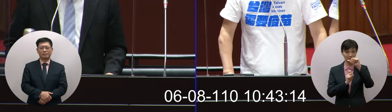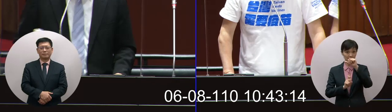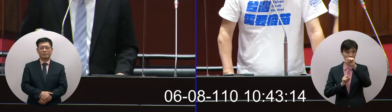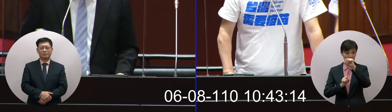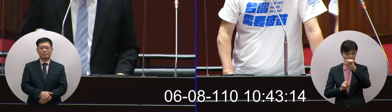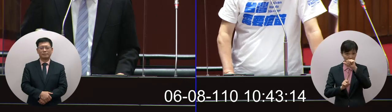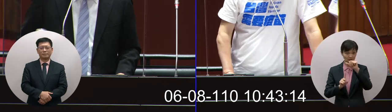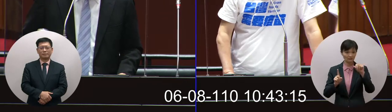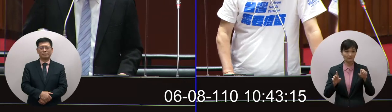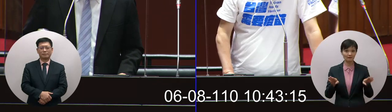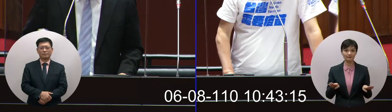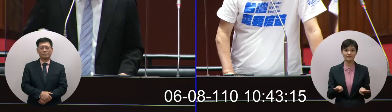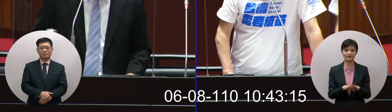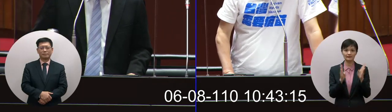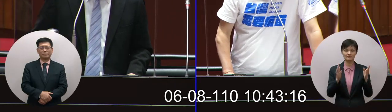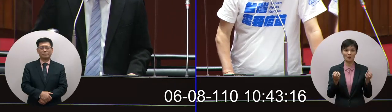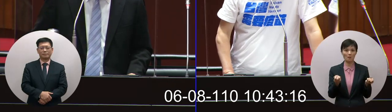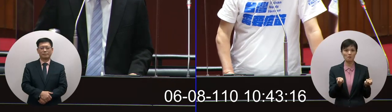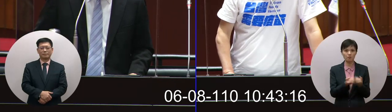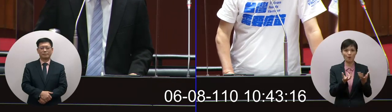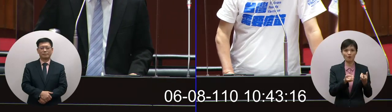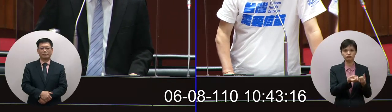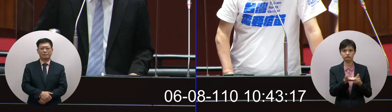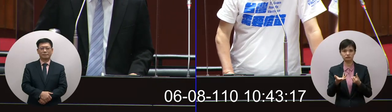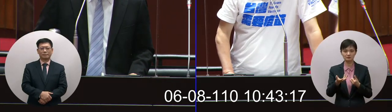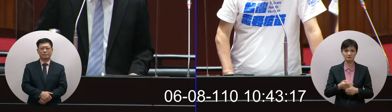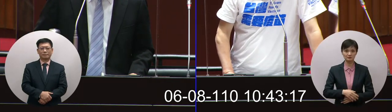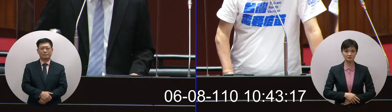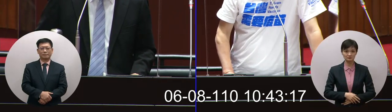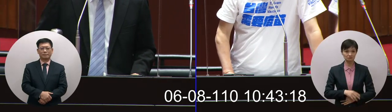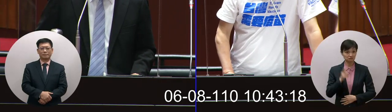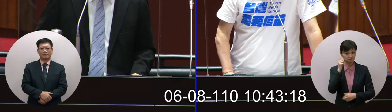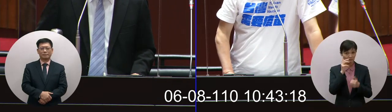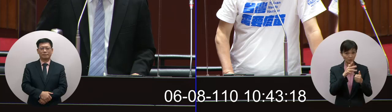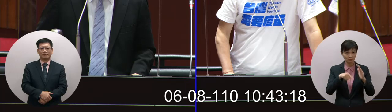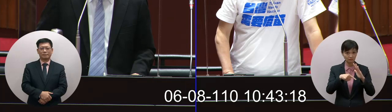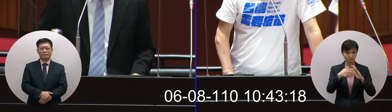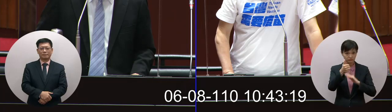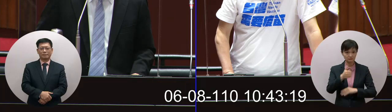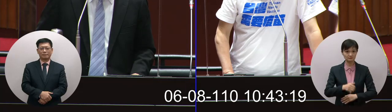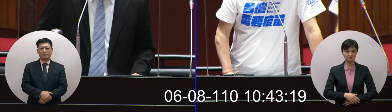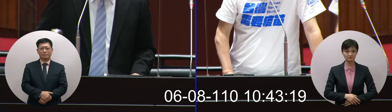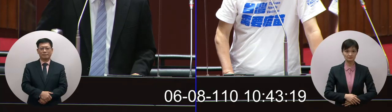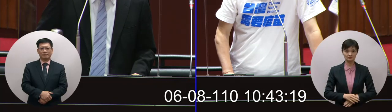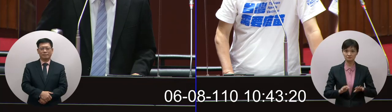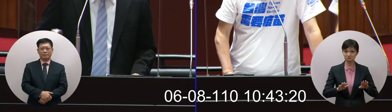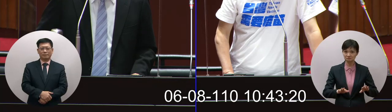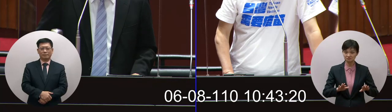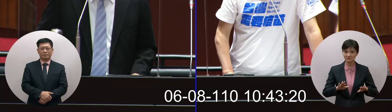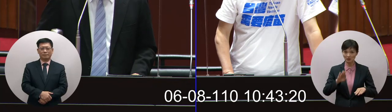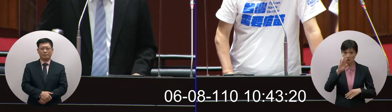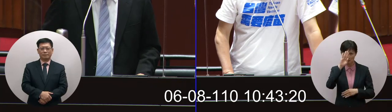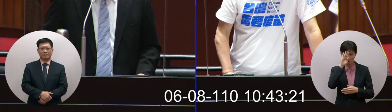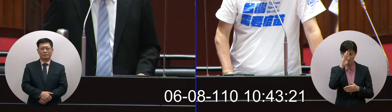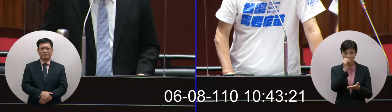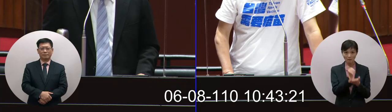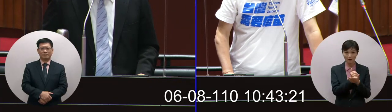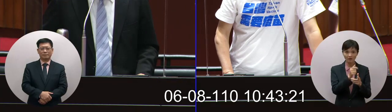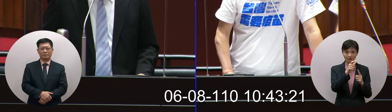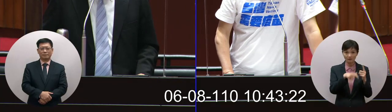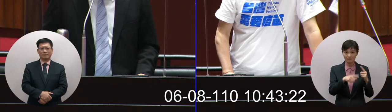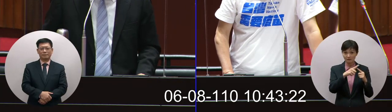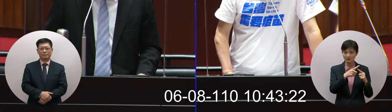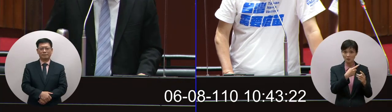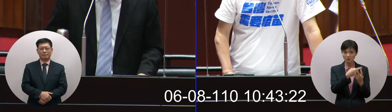5月11号开始大爆发。请问院长，目前我们因为疫情死亡的人数有多少